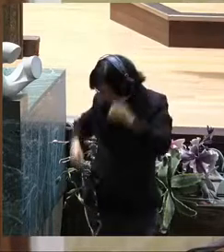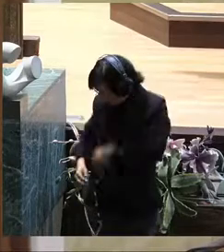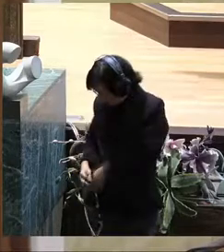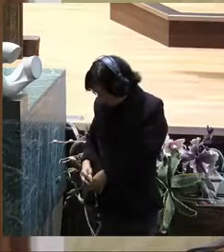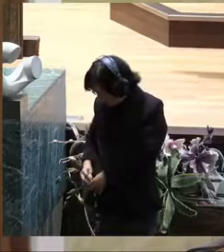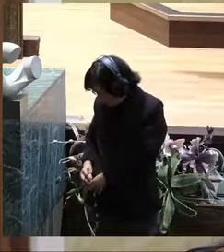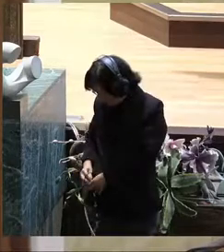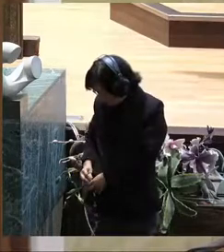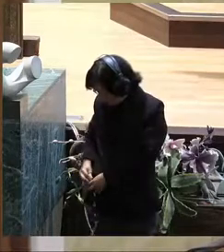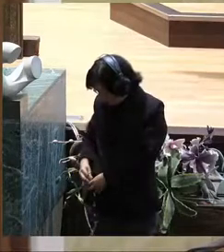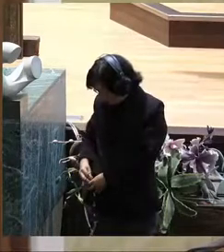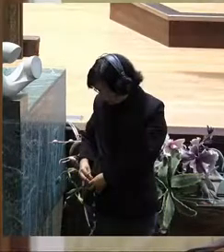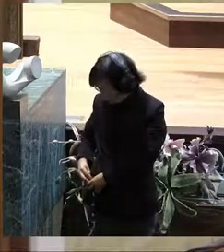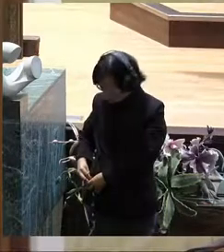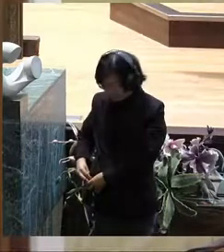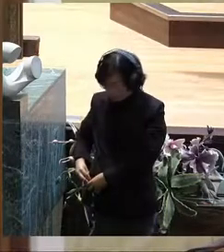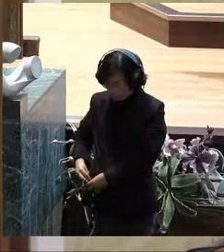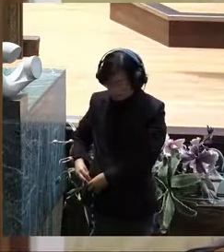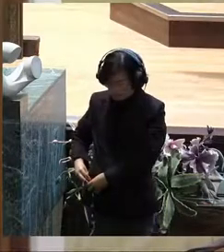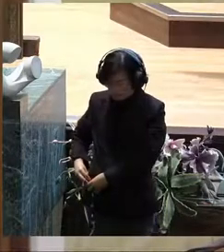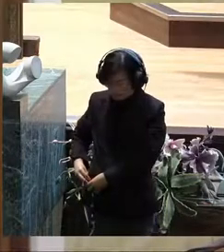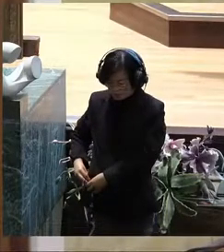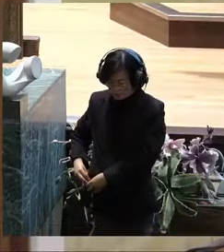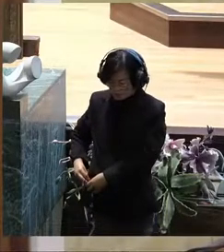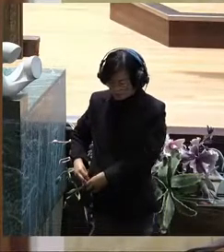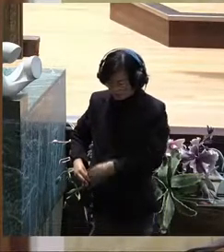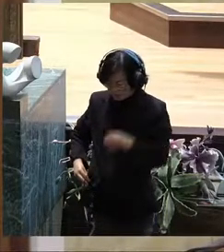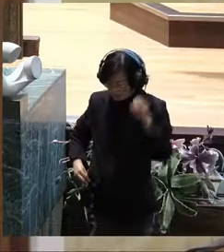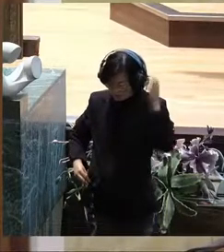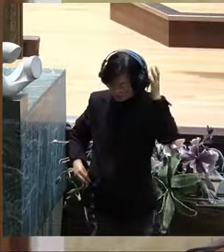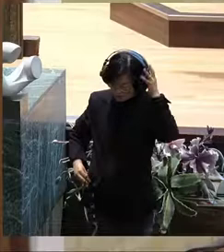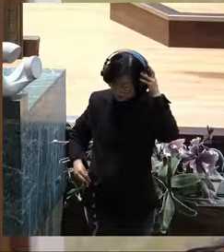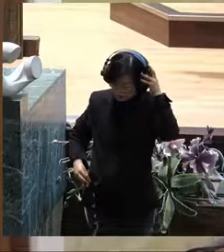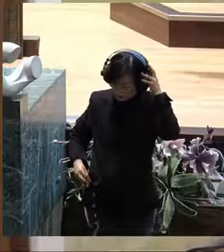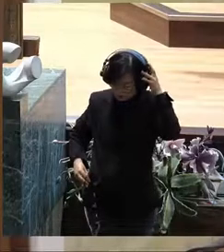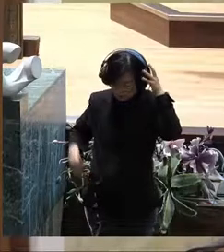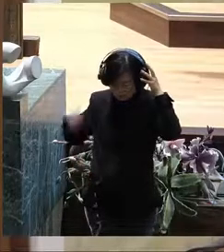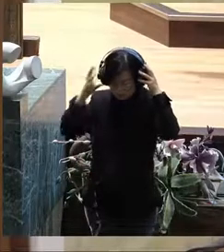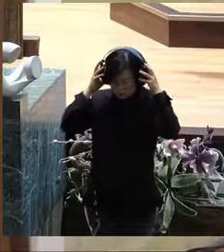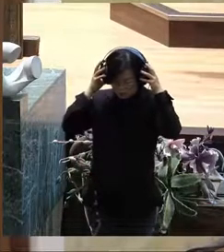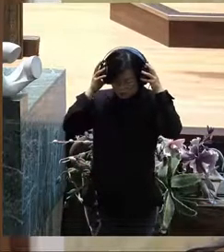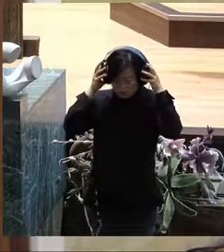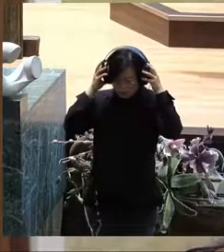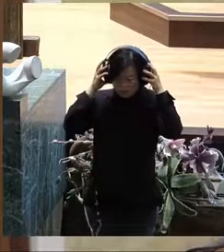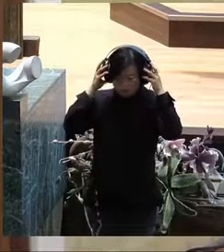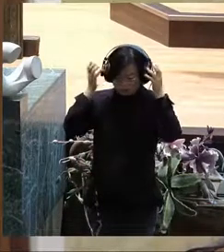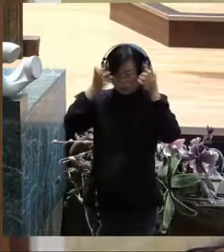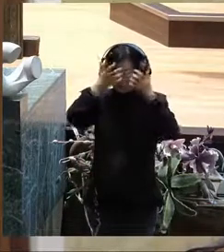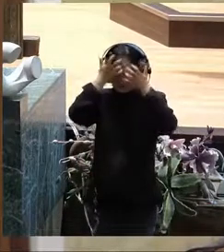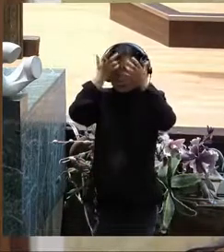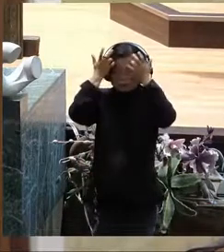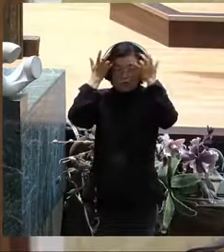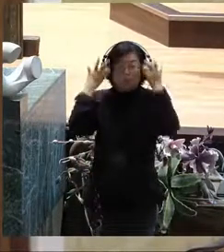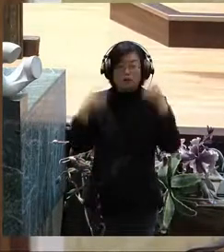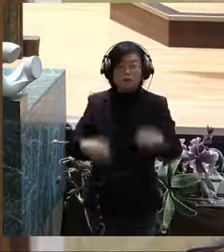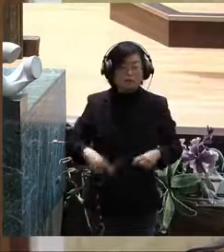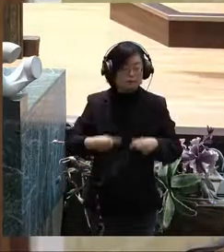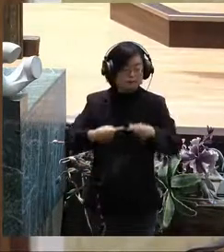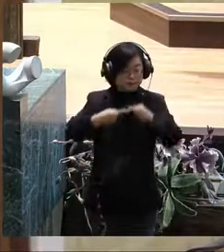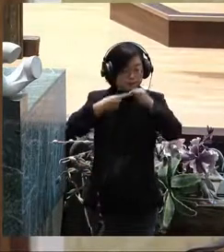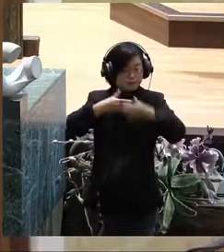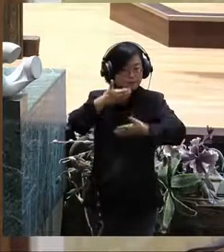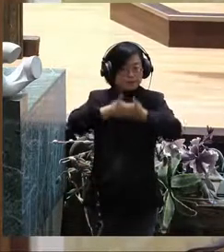是 Building Policy for Open and Inclusive Governance， 也就是建构开放涵容的治理政